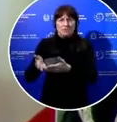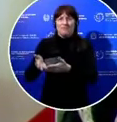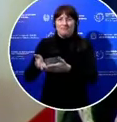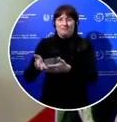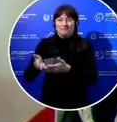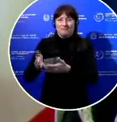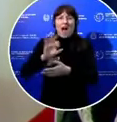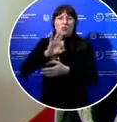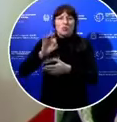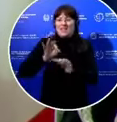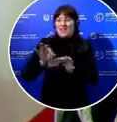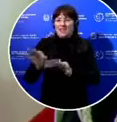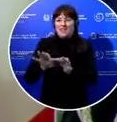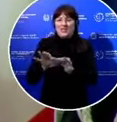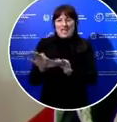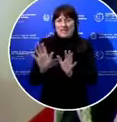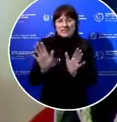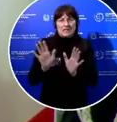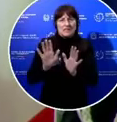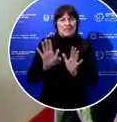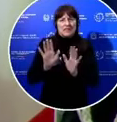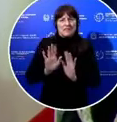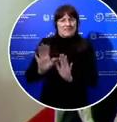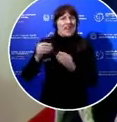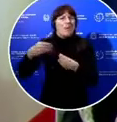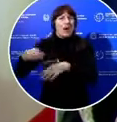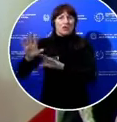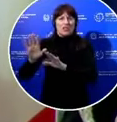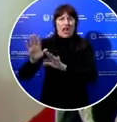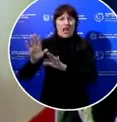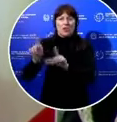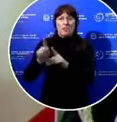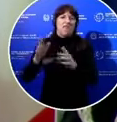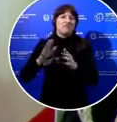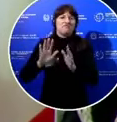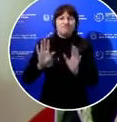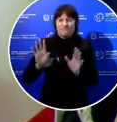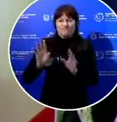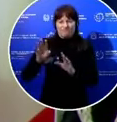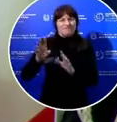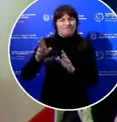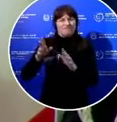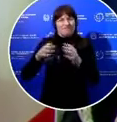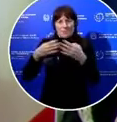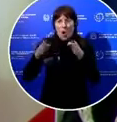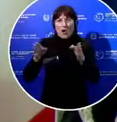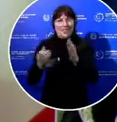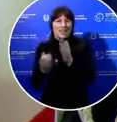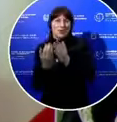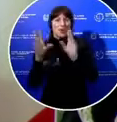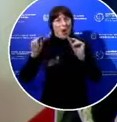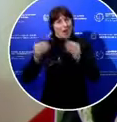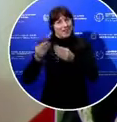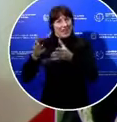alla vita ma abbandonano, non riaprono una porta ma scavano più profondo il